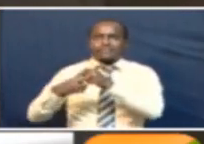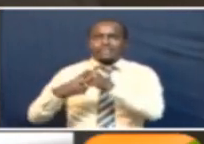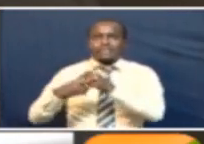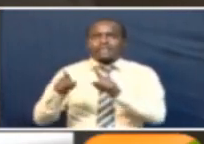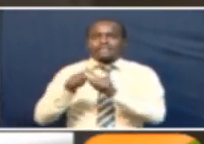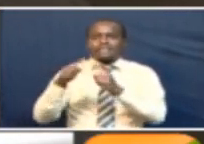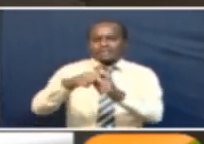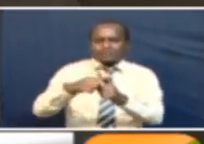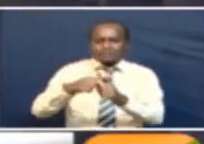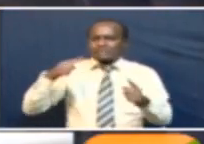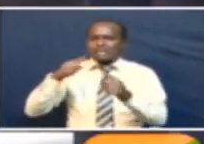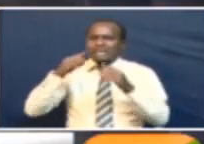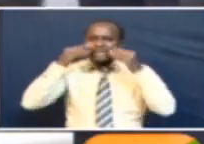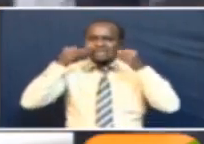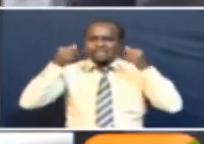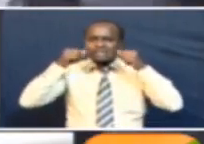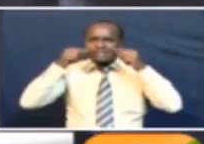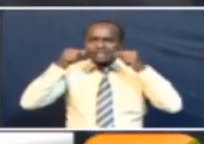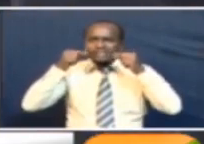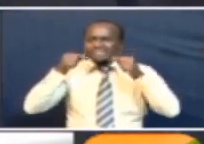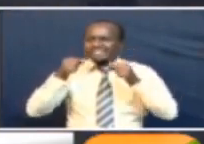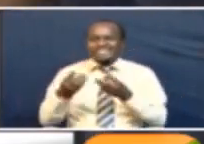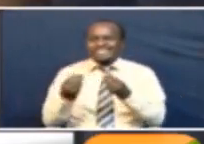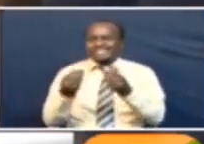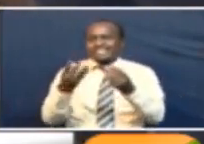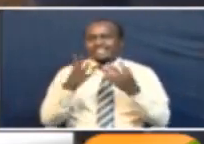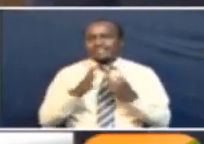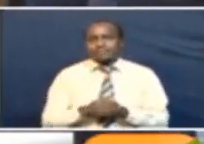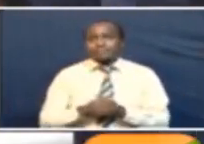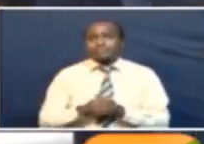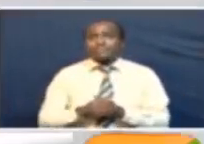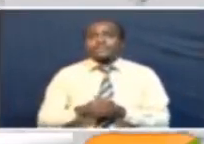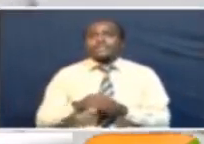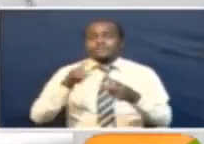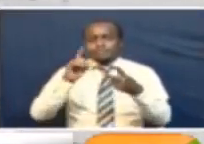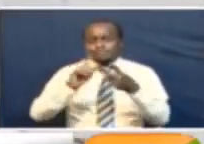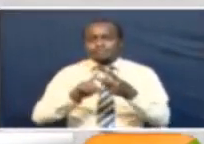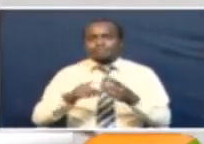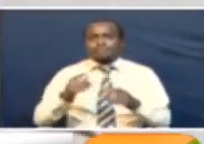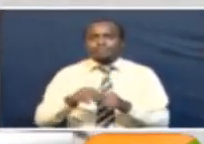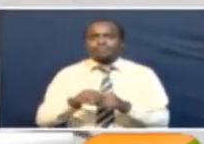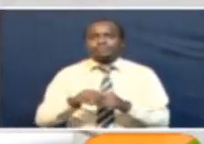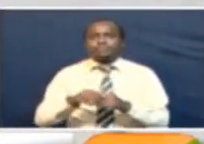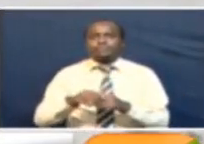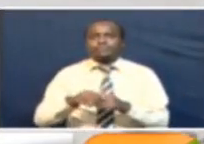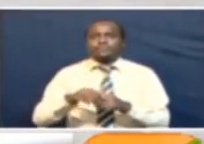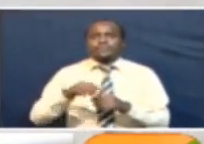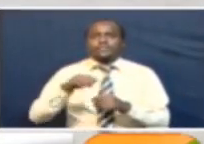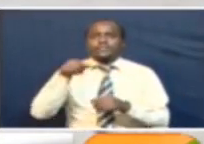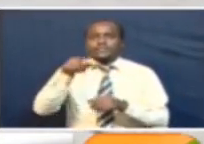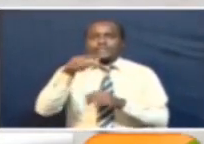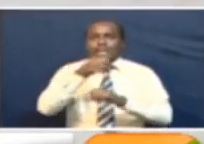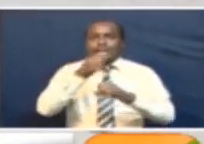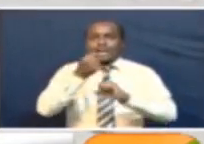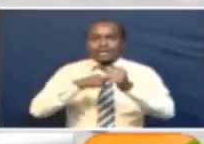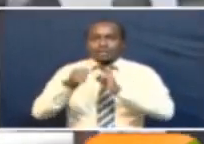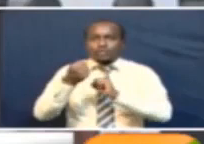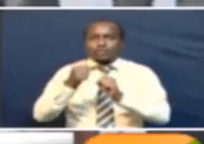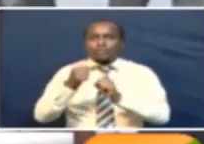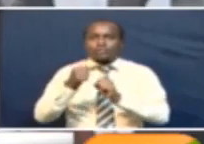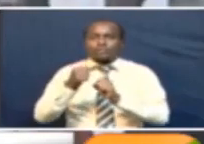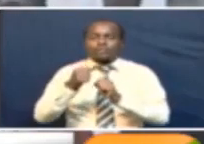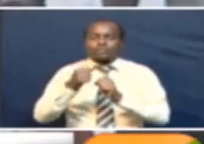halikuwa jambo geni kwake. Aidha, mahakama ya Nakuru ilimhusisha mshukiwa na kosa la kuchinja paka, tendo ambalo ni kinyume cha sheria za